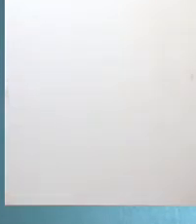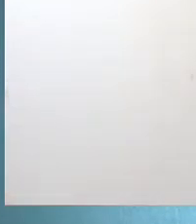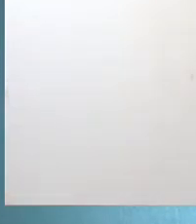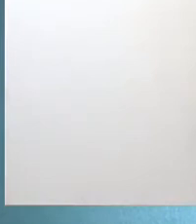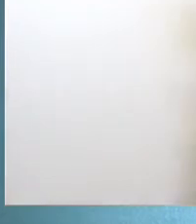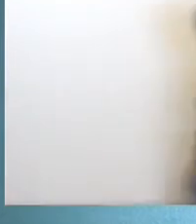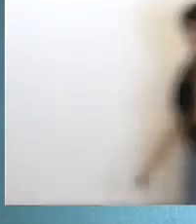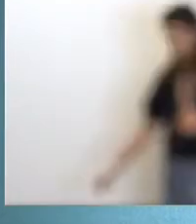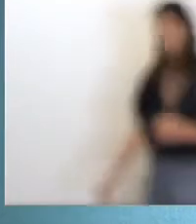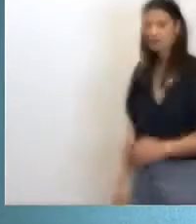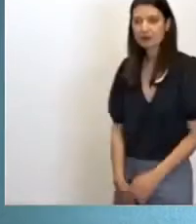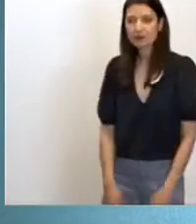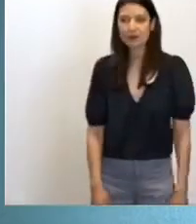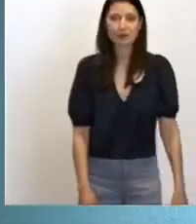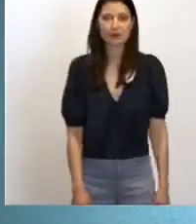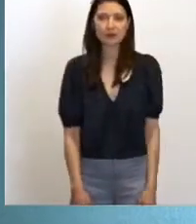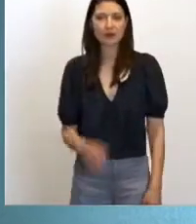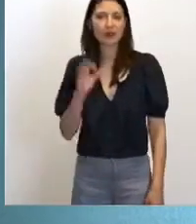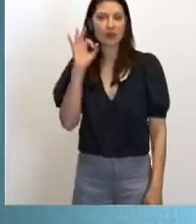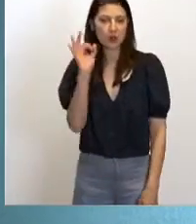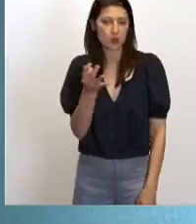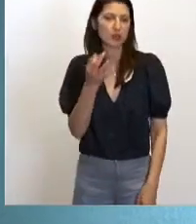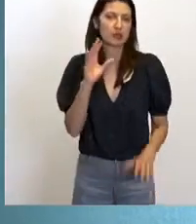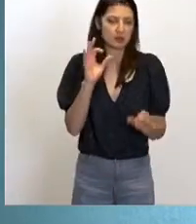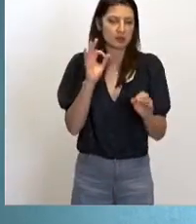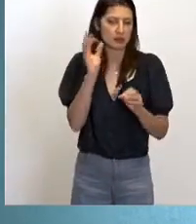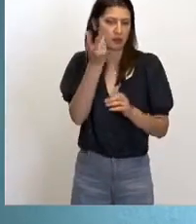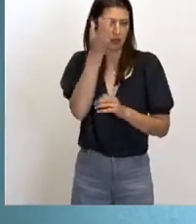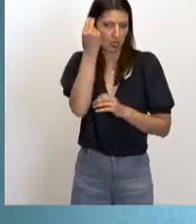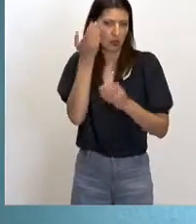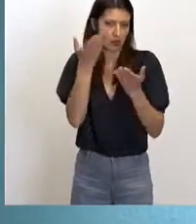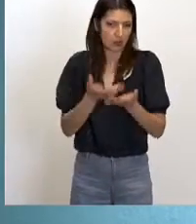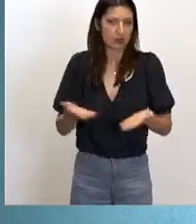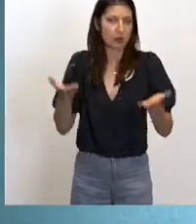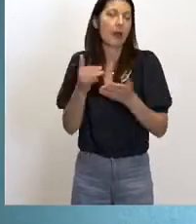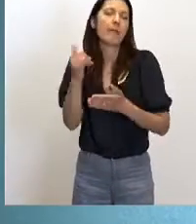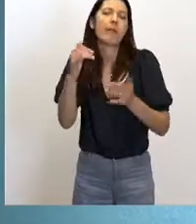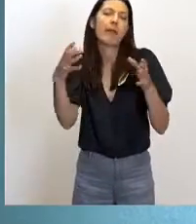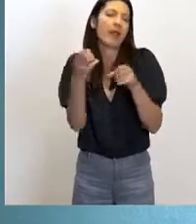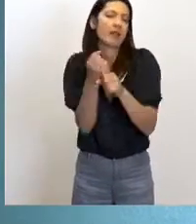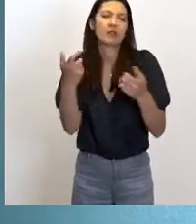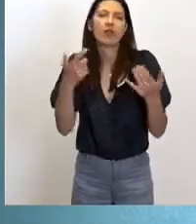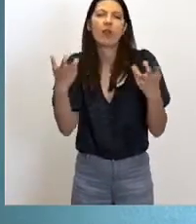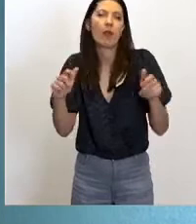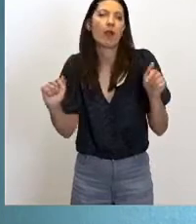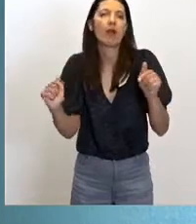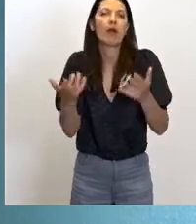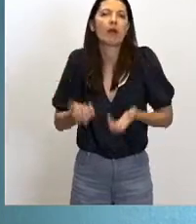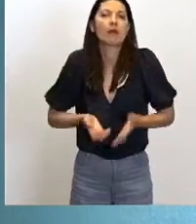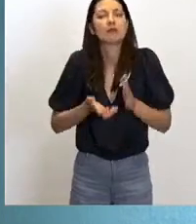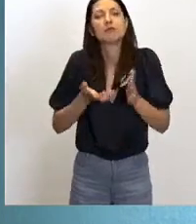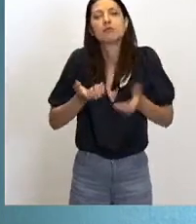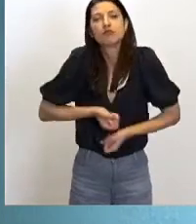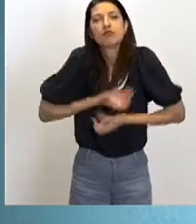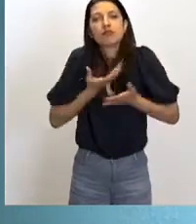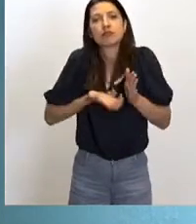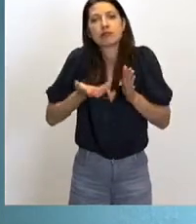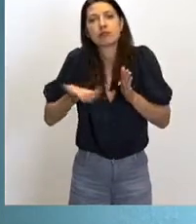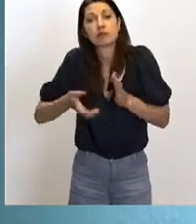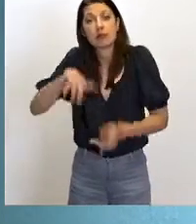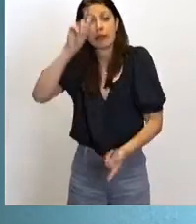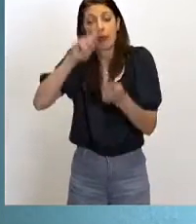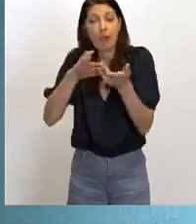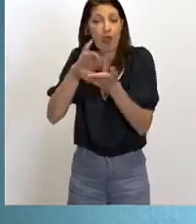même. C'est comme l'idée de mettre des terres en jachère. Bref, je ne ferai pas un discours prononcé sur l'avenir agricole de ce pays, mais quand